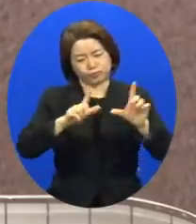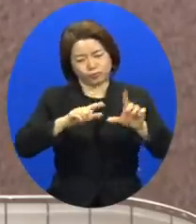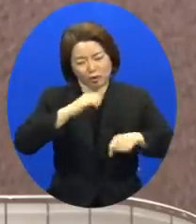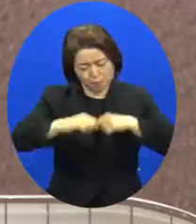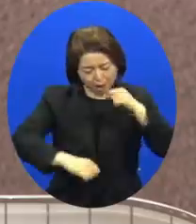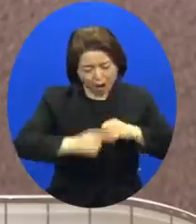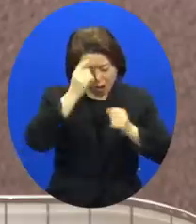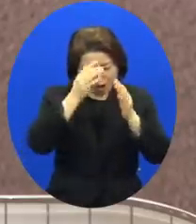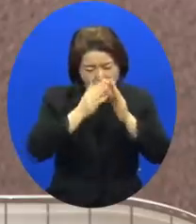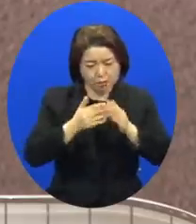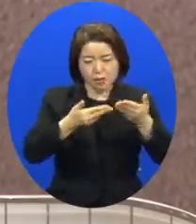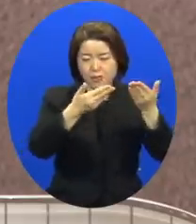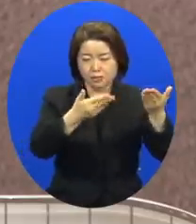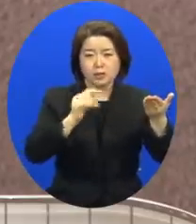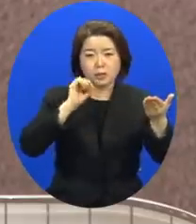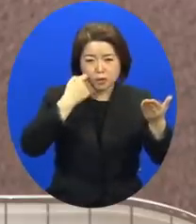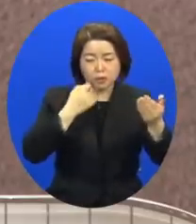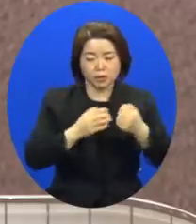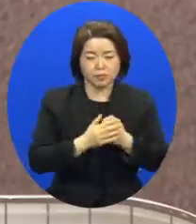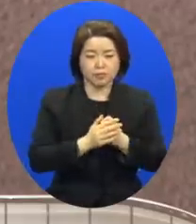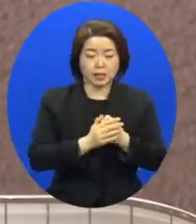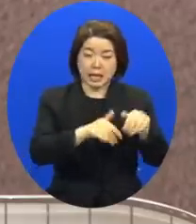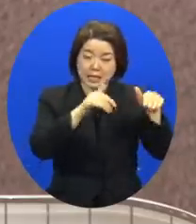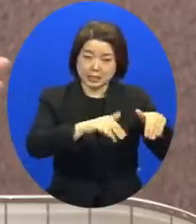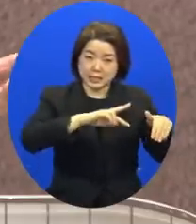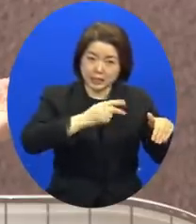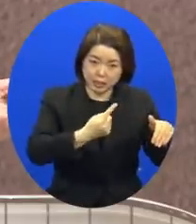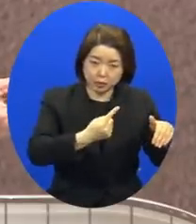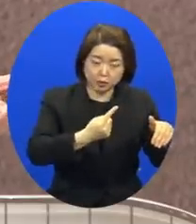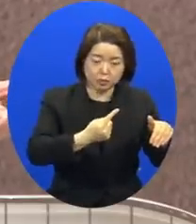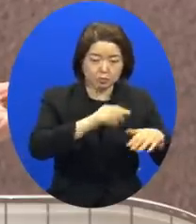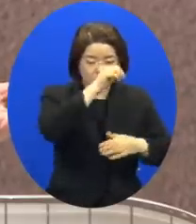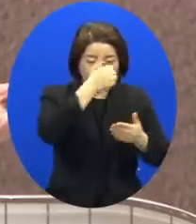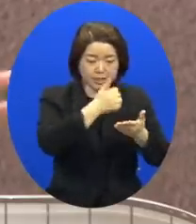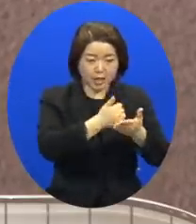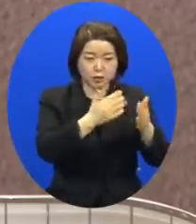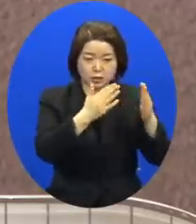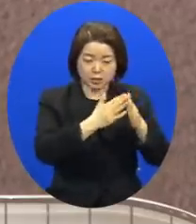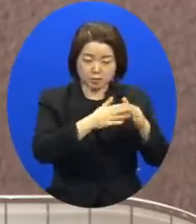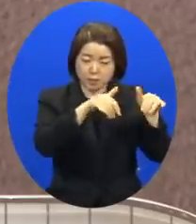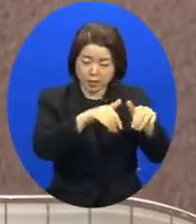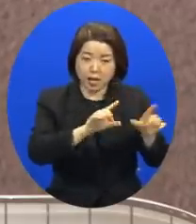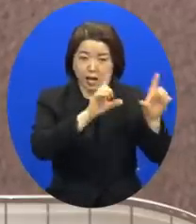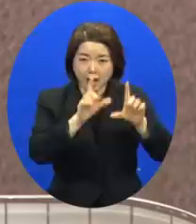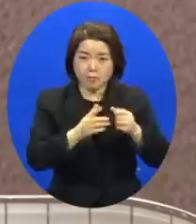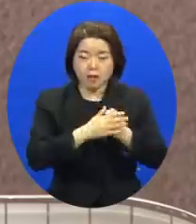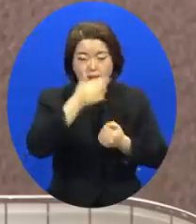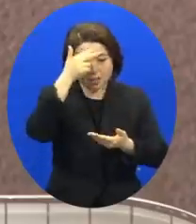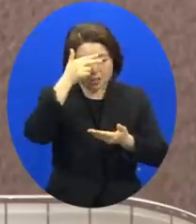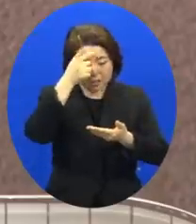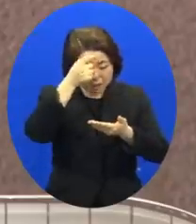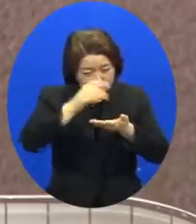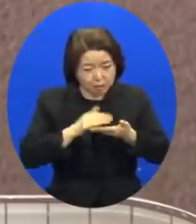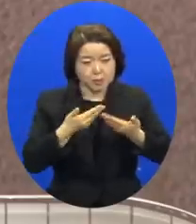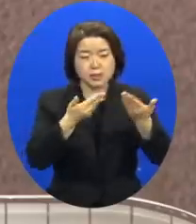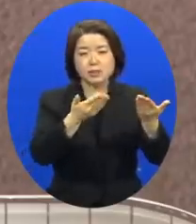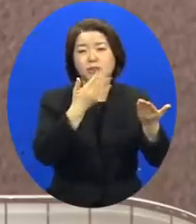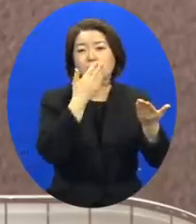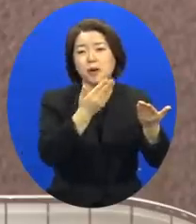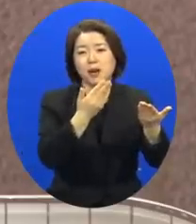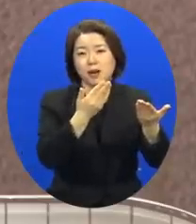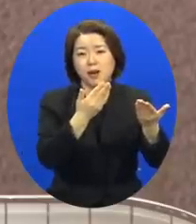머슴이 라도 장로님 때 가서 살면 주일 예배 만큼은 드릴 수 있지 않겠나 그런 생각으로 모습을 산다는